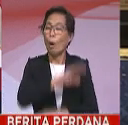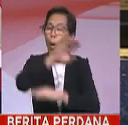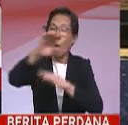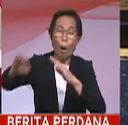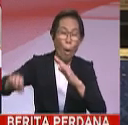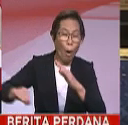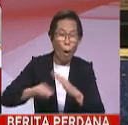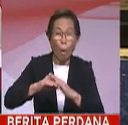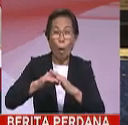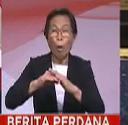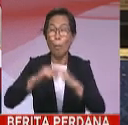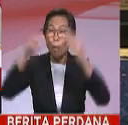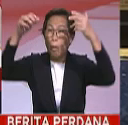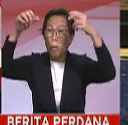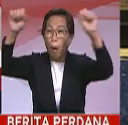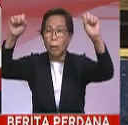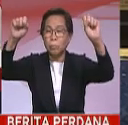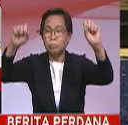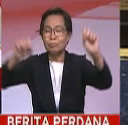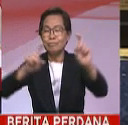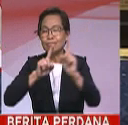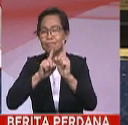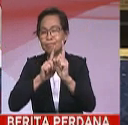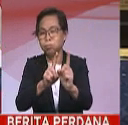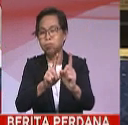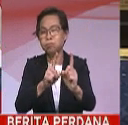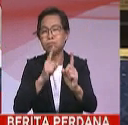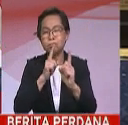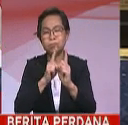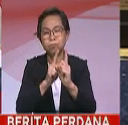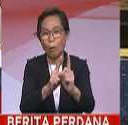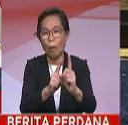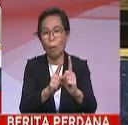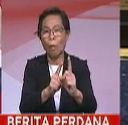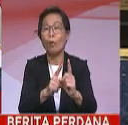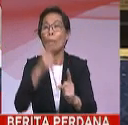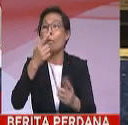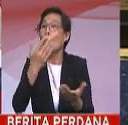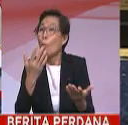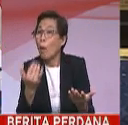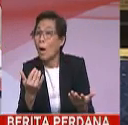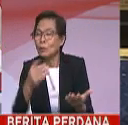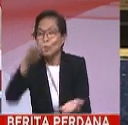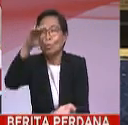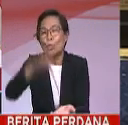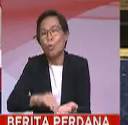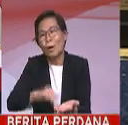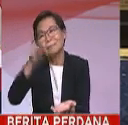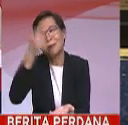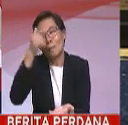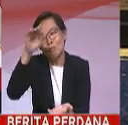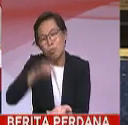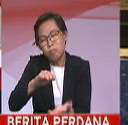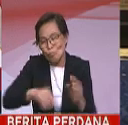majikan mesti mematuhi arahan ini untuk mengurangkan pergerakan di dalam komuniti, terutamanya